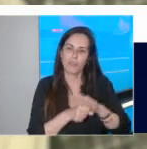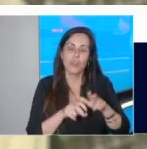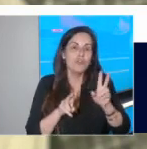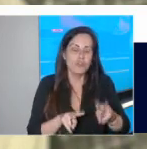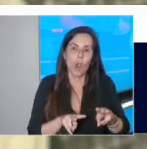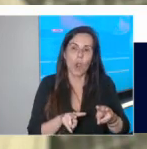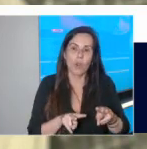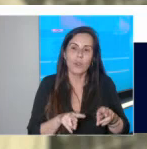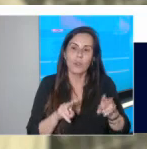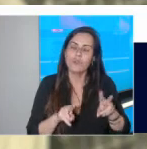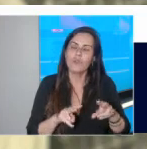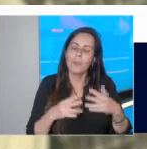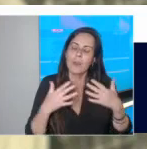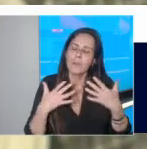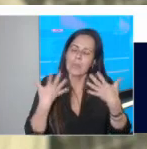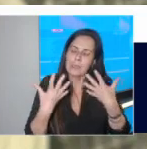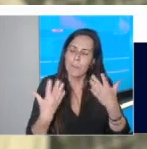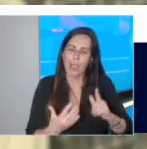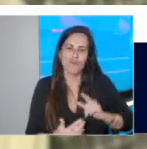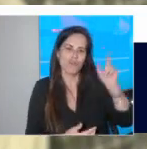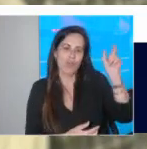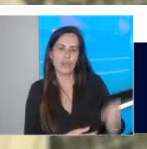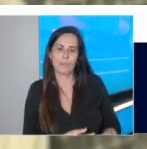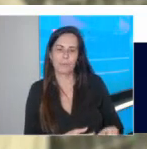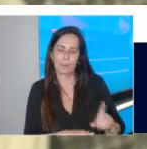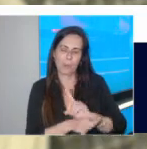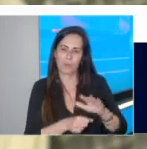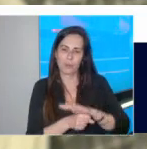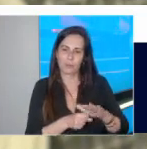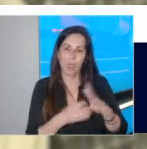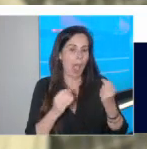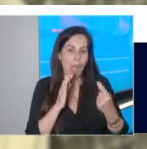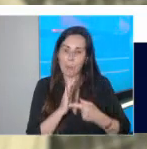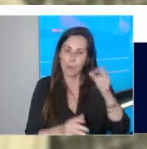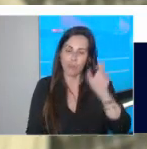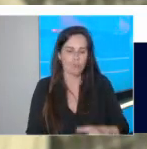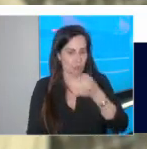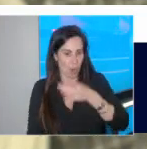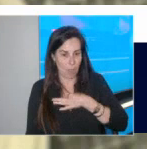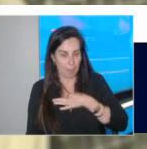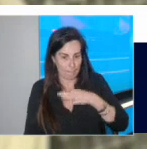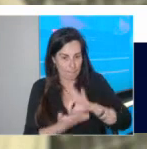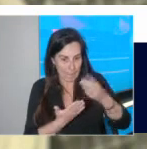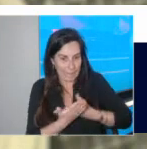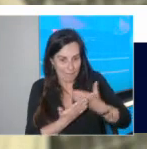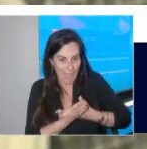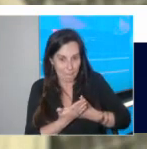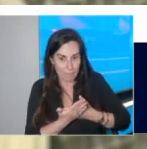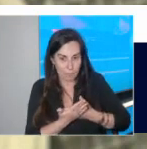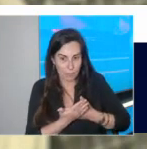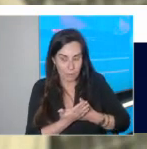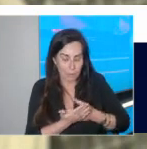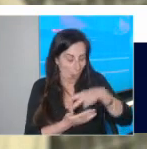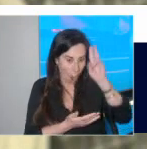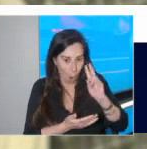שיכולים להעיד על הסיפור האישי, האנושי, בתקופת השואה. הרבה פעמים אנשים שואלים אותי, מכתבים אישיים